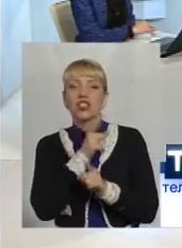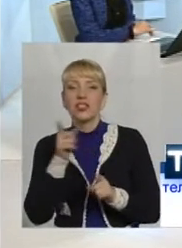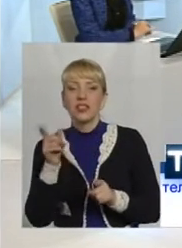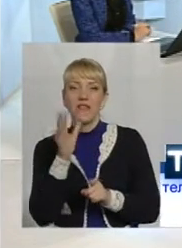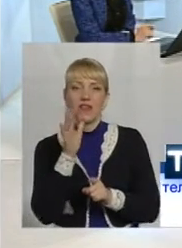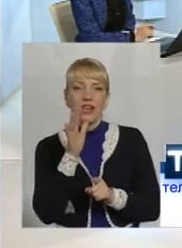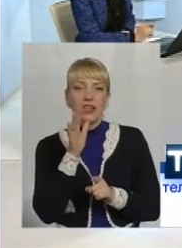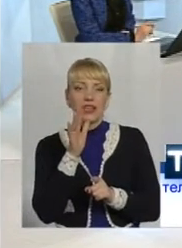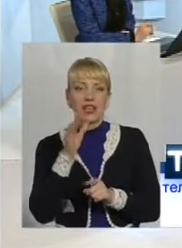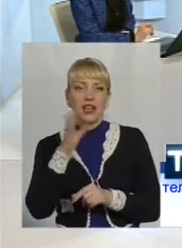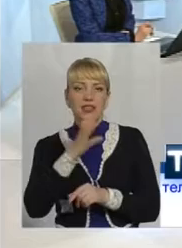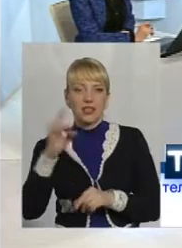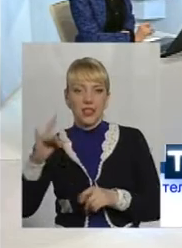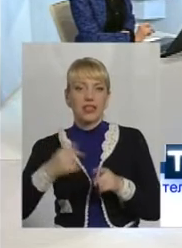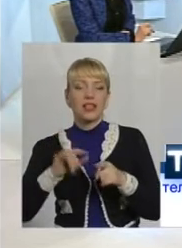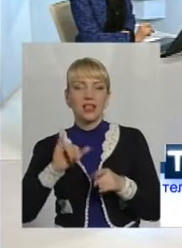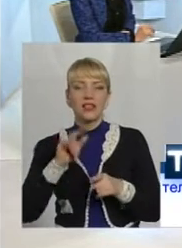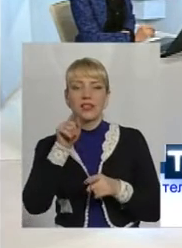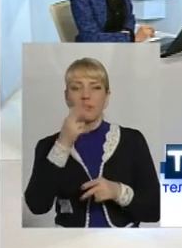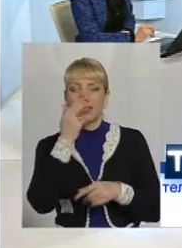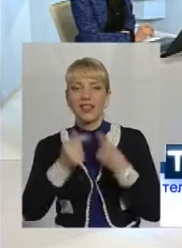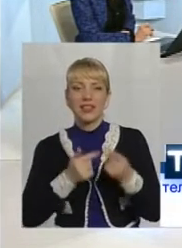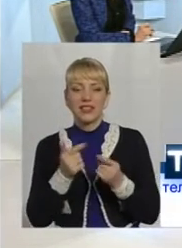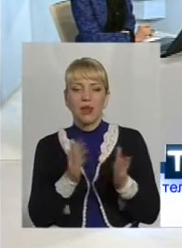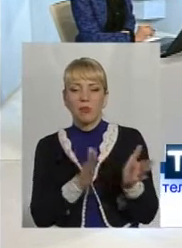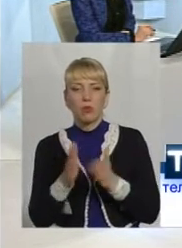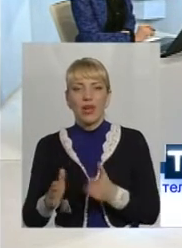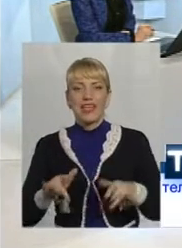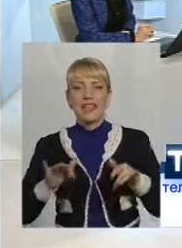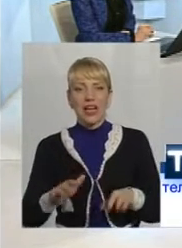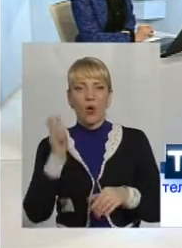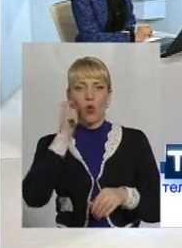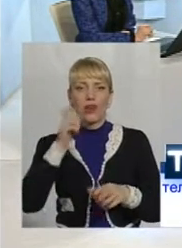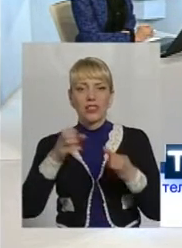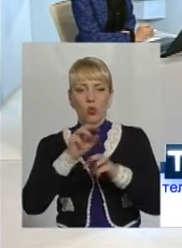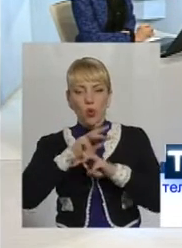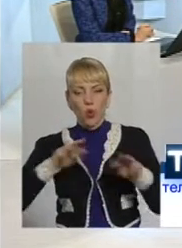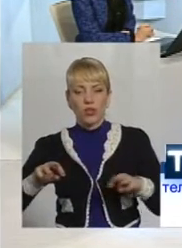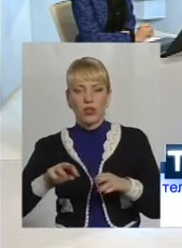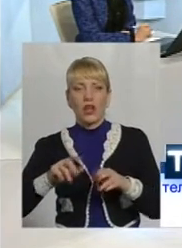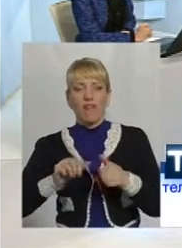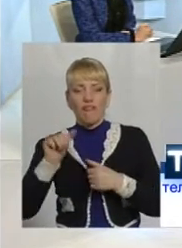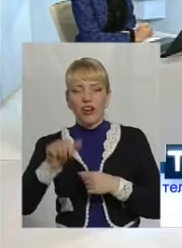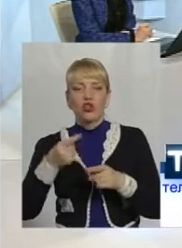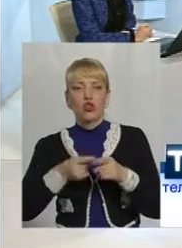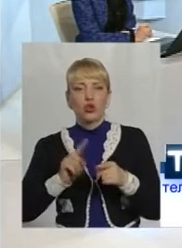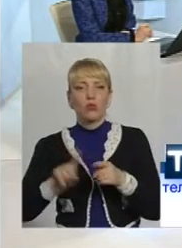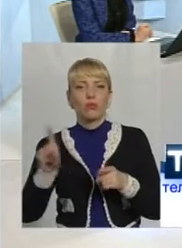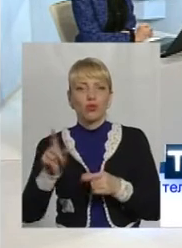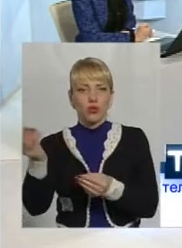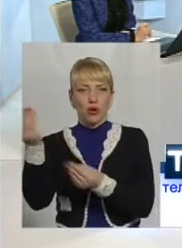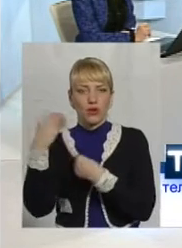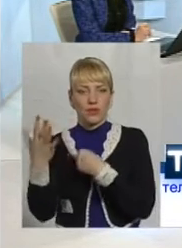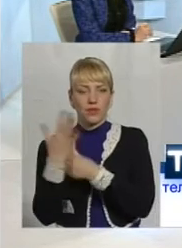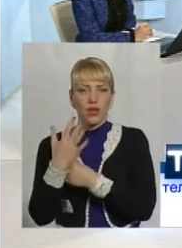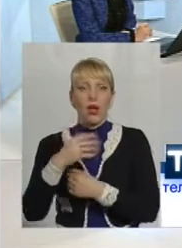і з тими традиціями підпорядкування діяльності українського уряду, виключно тому, що генерувало Москва